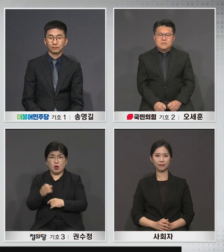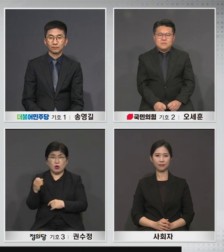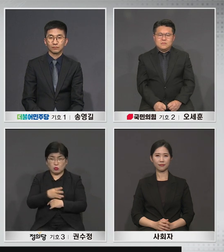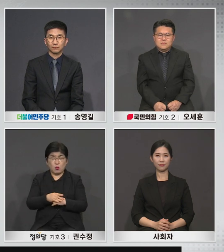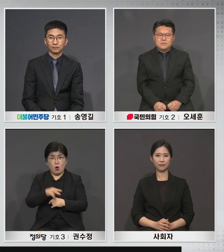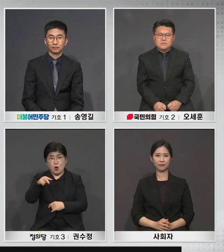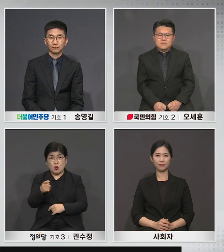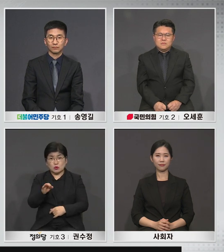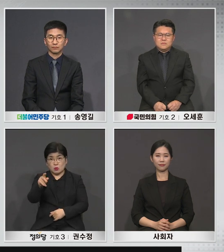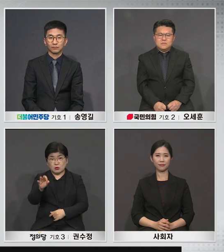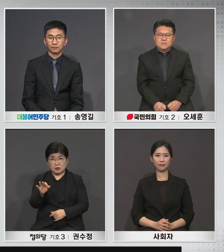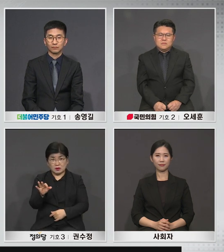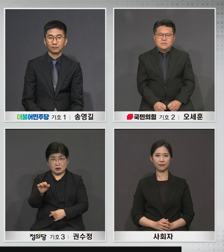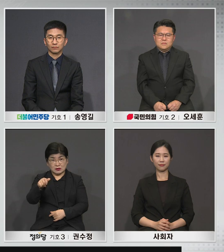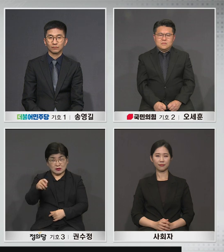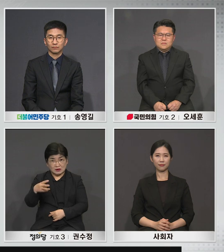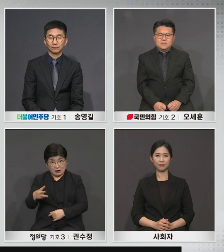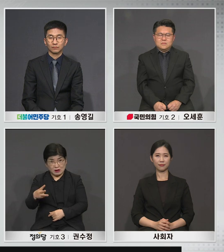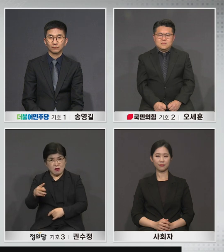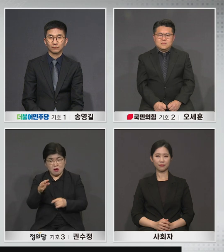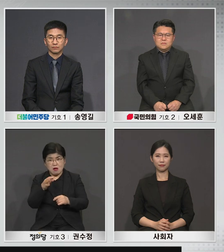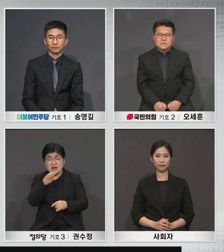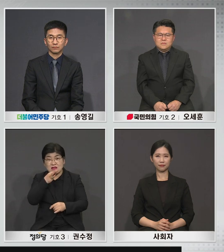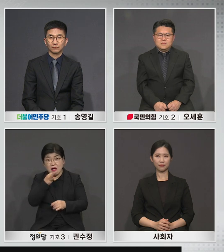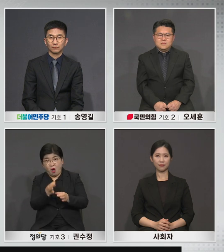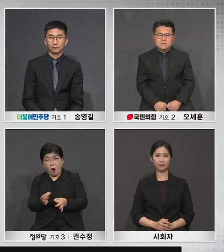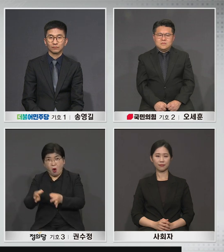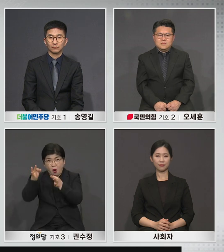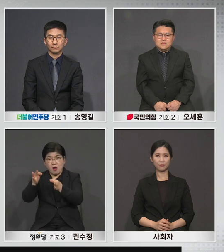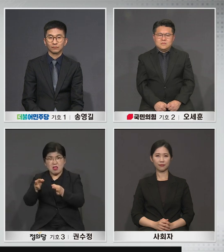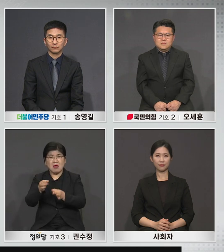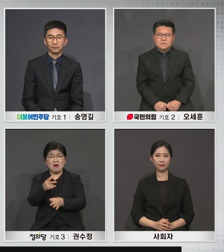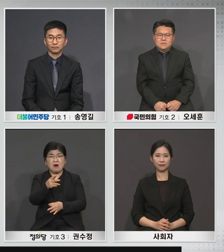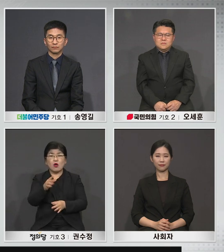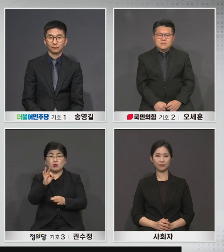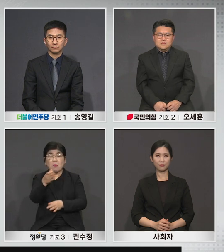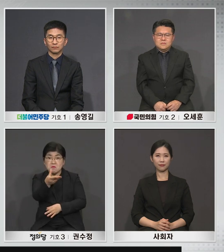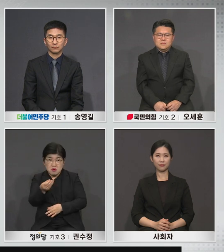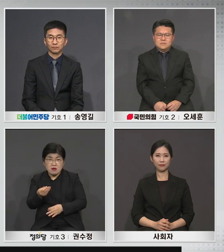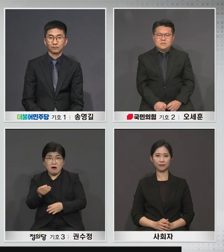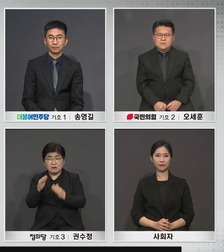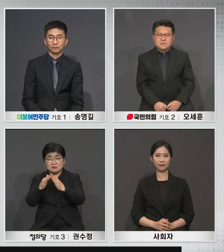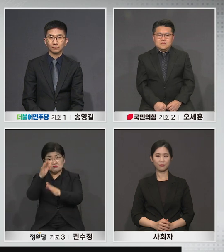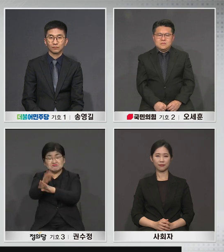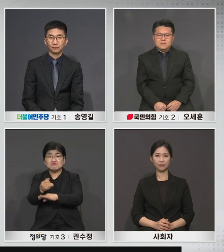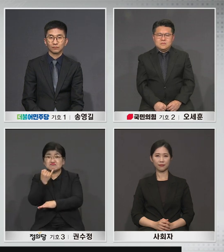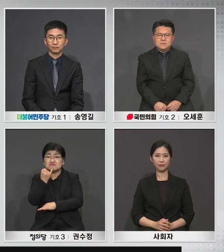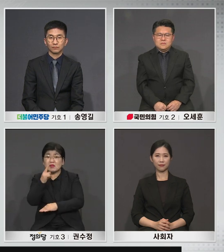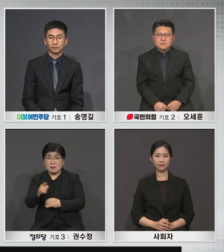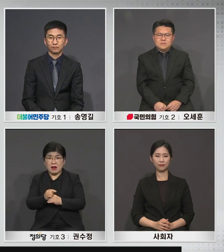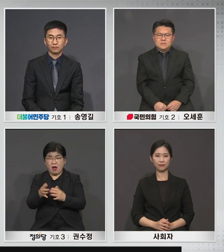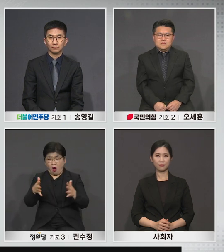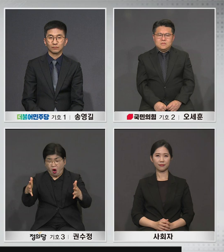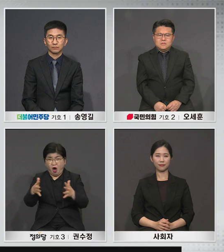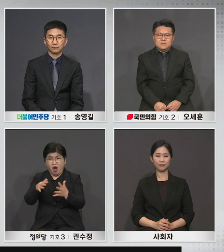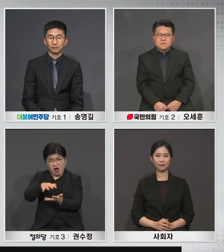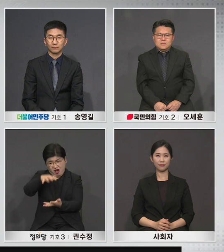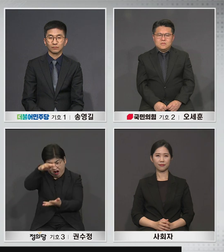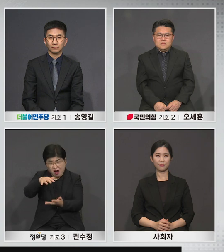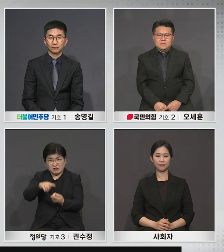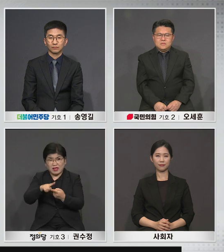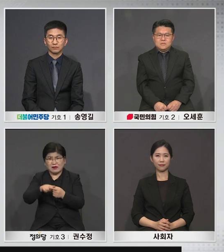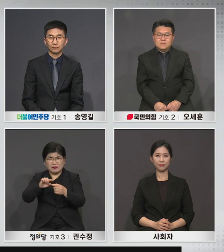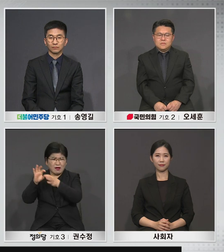불구하고 빚내서 집사라고 계속 권하고 있습니다. 500% 용적률 상한을 이야기하면서